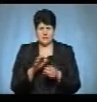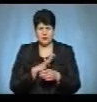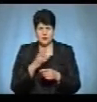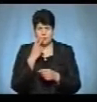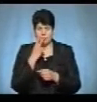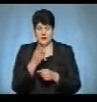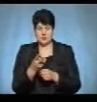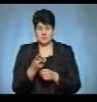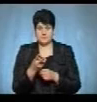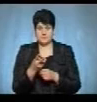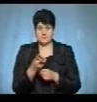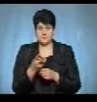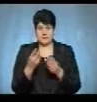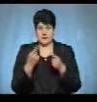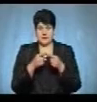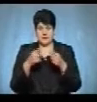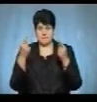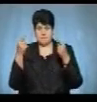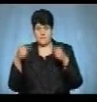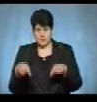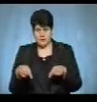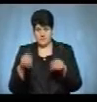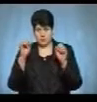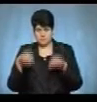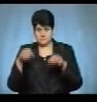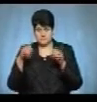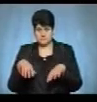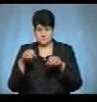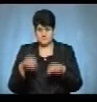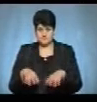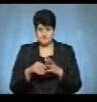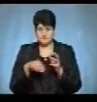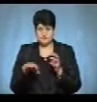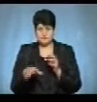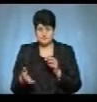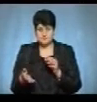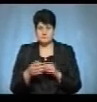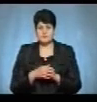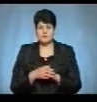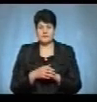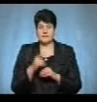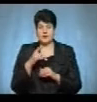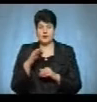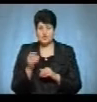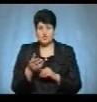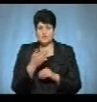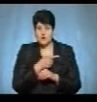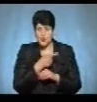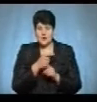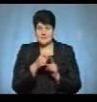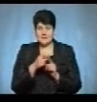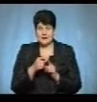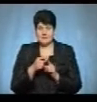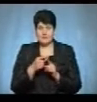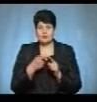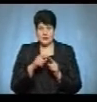якраз оце таке провалля, куди воно то все сипалось, вся земля. От. Ну, хоча з його слів він